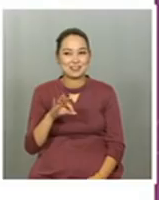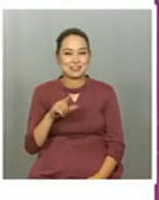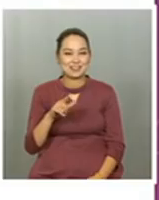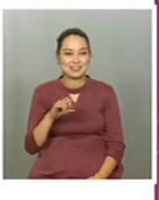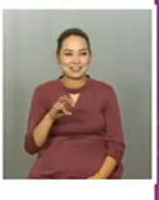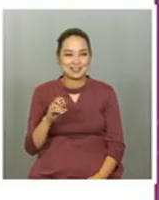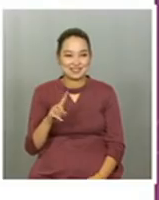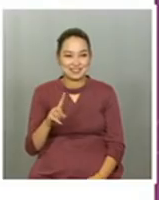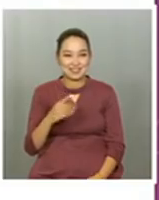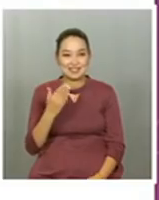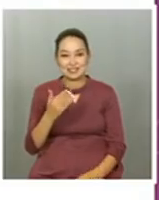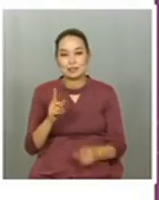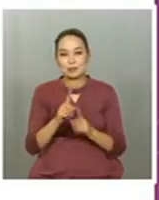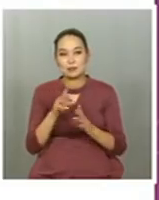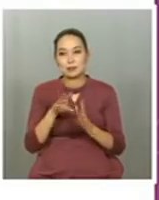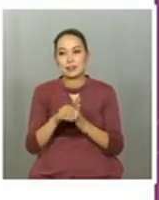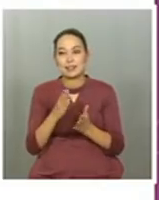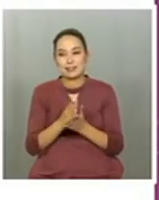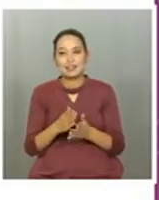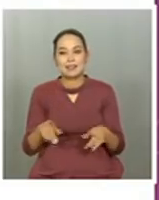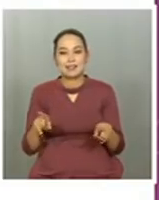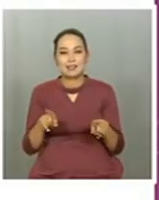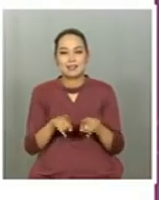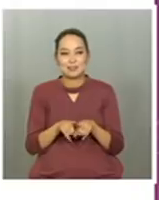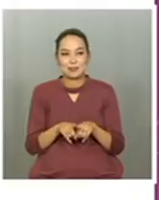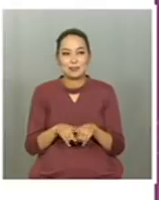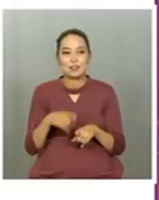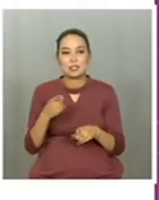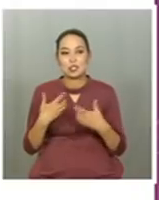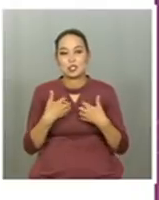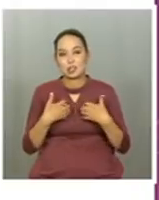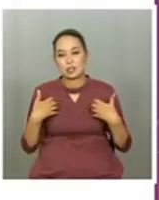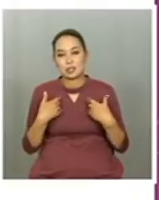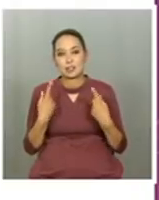көбейеді. Сол сияқты жануарлардың кейбір түрлері